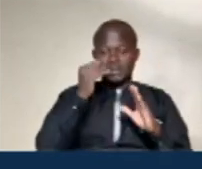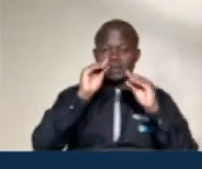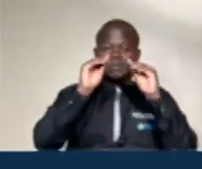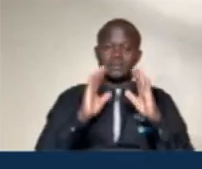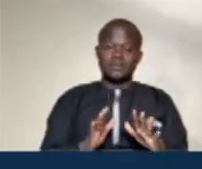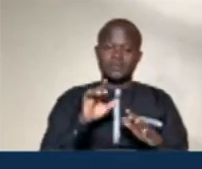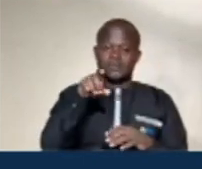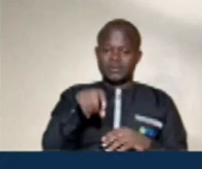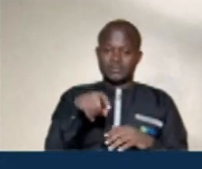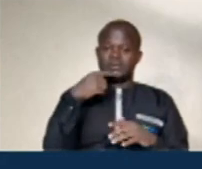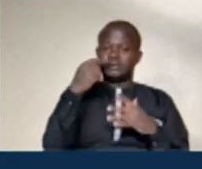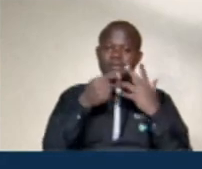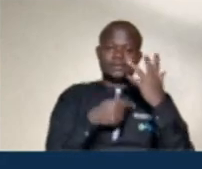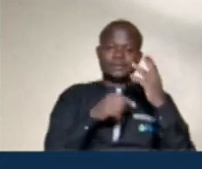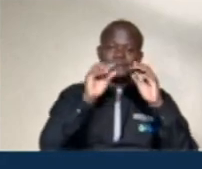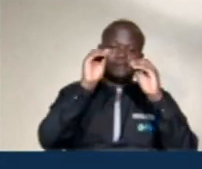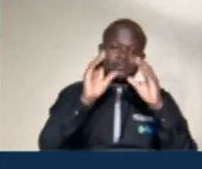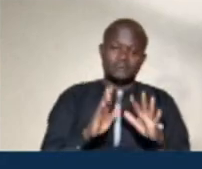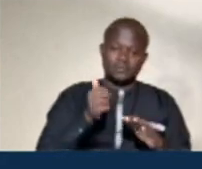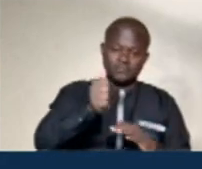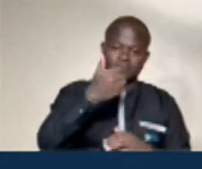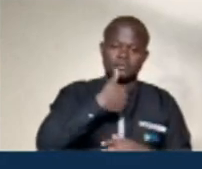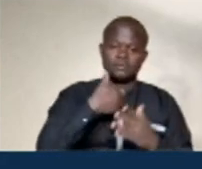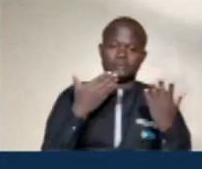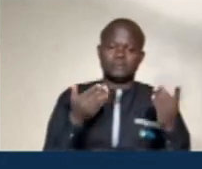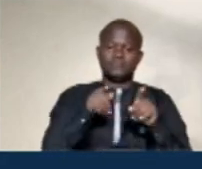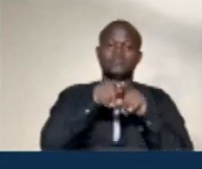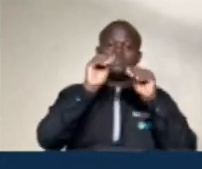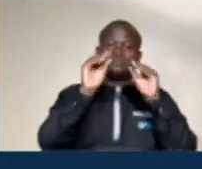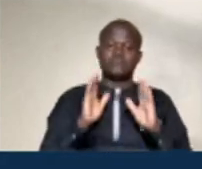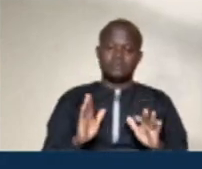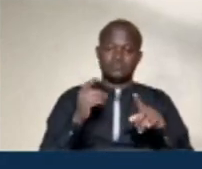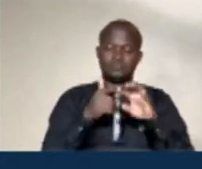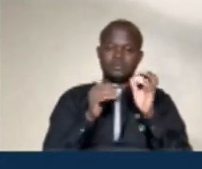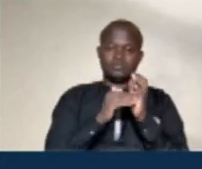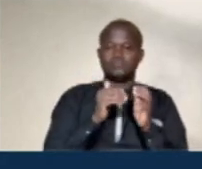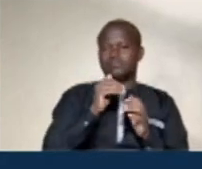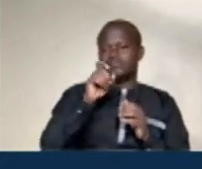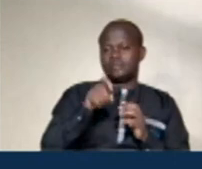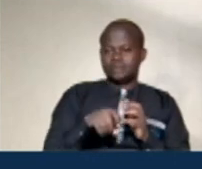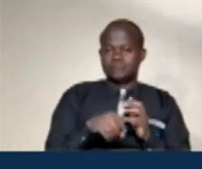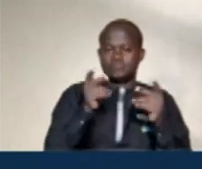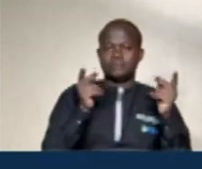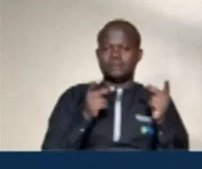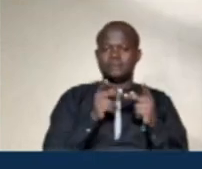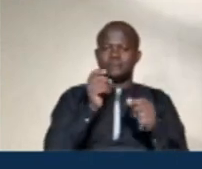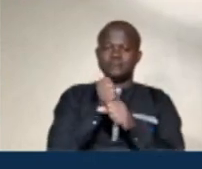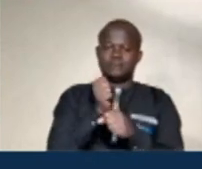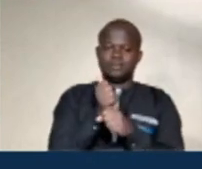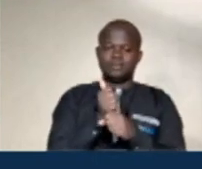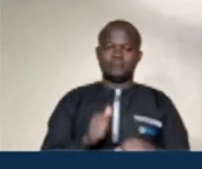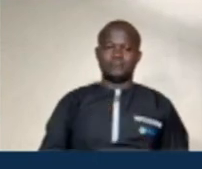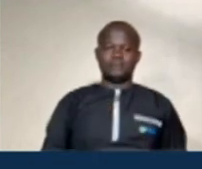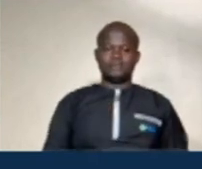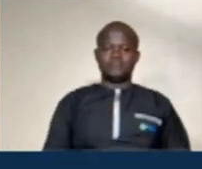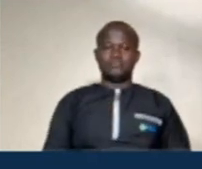ubukeneye hari ibyo wigisha wowe ufite nka mwarimu, ariko ubukeneye naho bikorerwa.